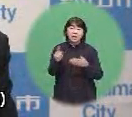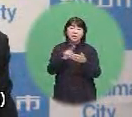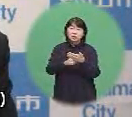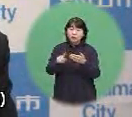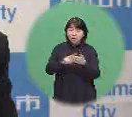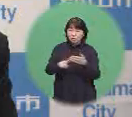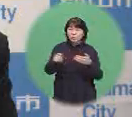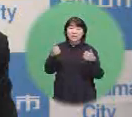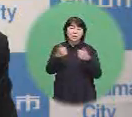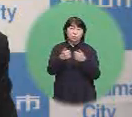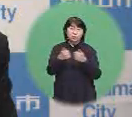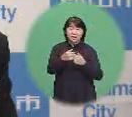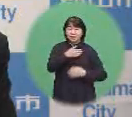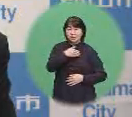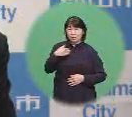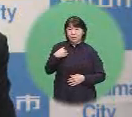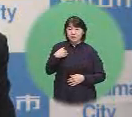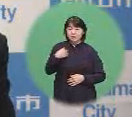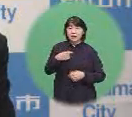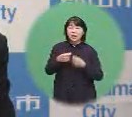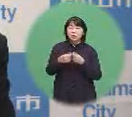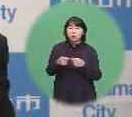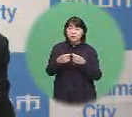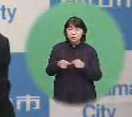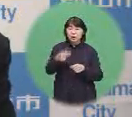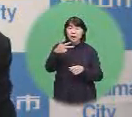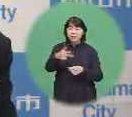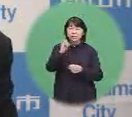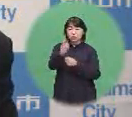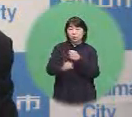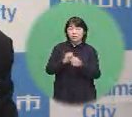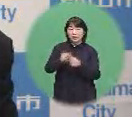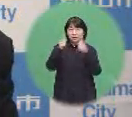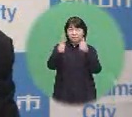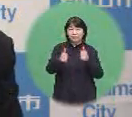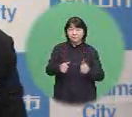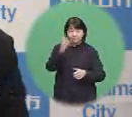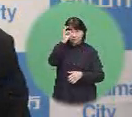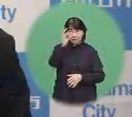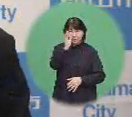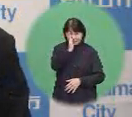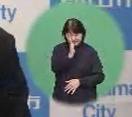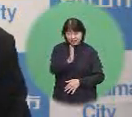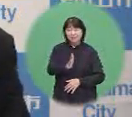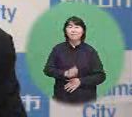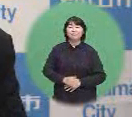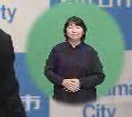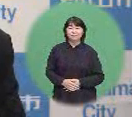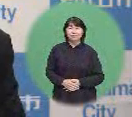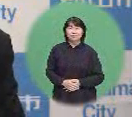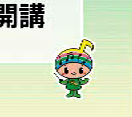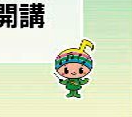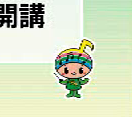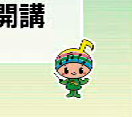談できます。詳しくは郡山市のウェブサイトをご覧ください。